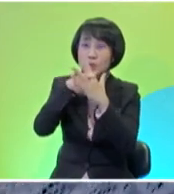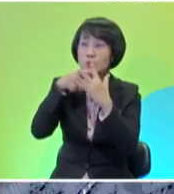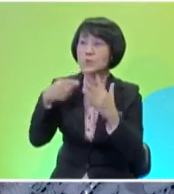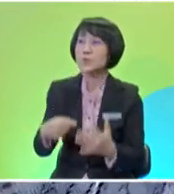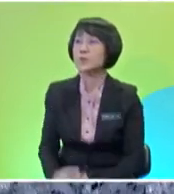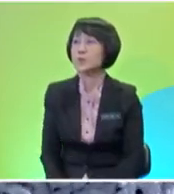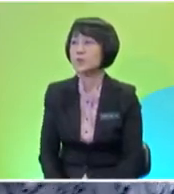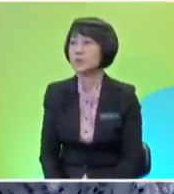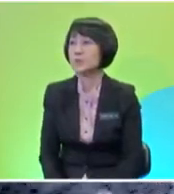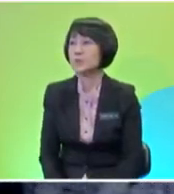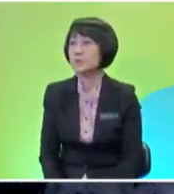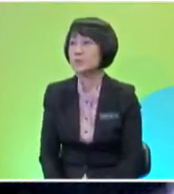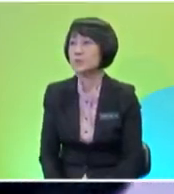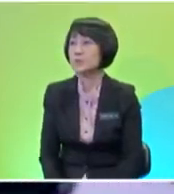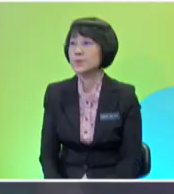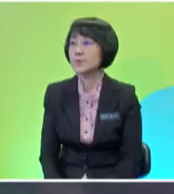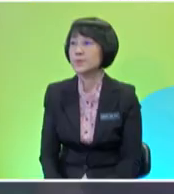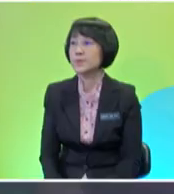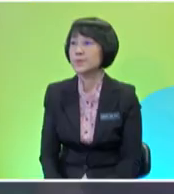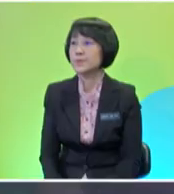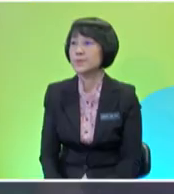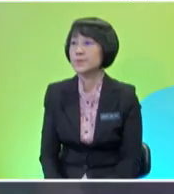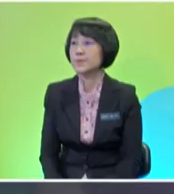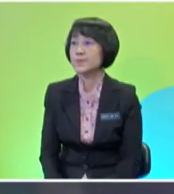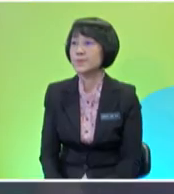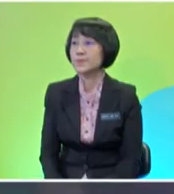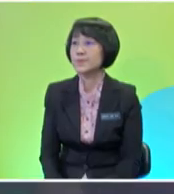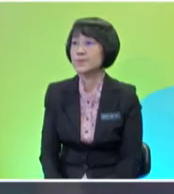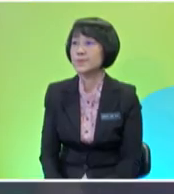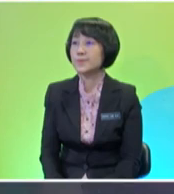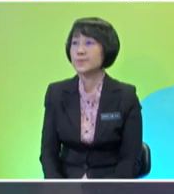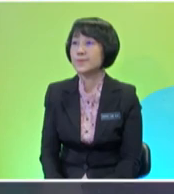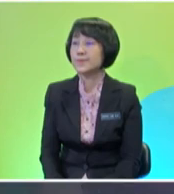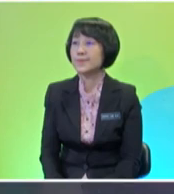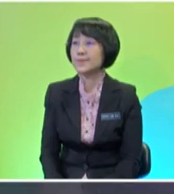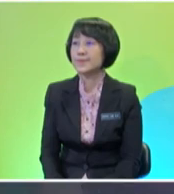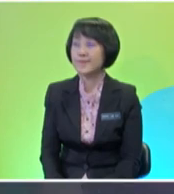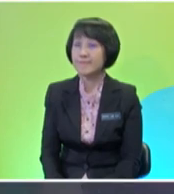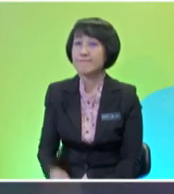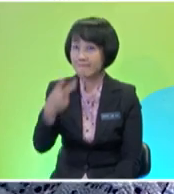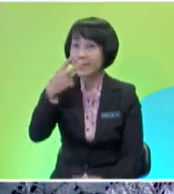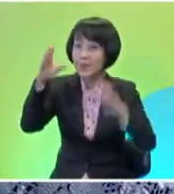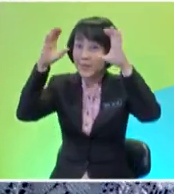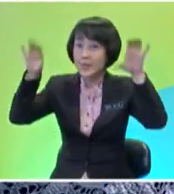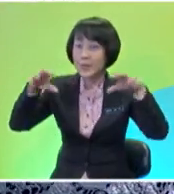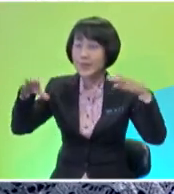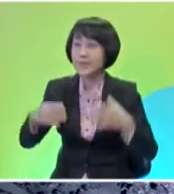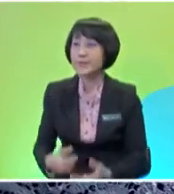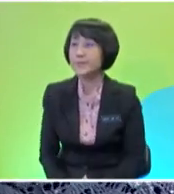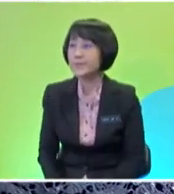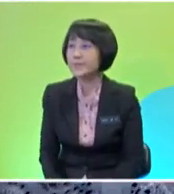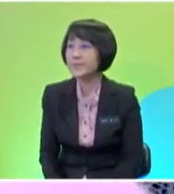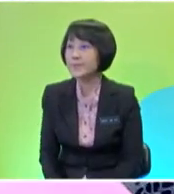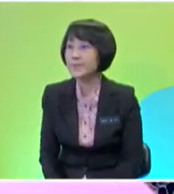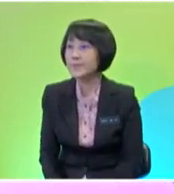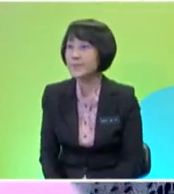keluar. Baik. Okay, dah keluar ni, barulah kita letakkan bilah kipas. Macam cikgu di bahagian tengah. Okay, yeah, kalau macam sekarang Ifan. Ifan di